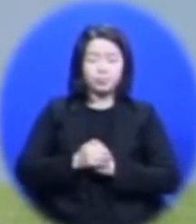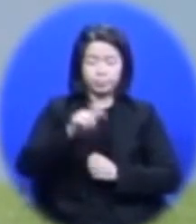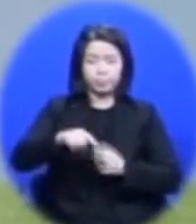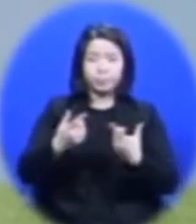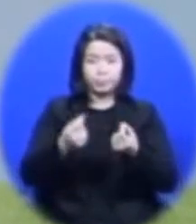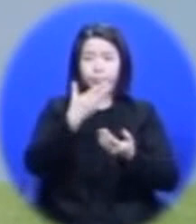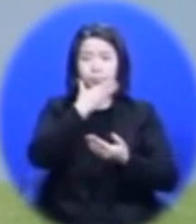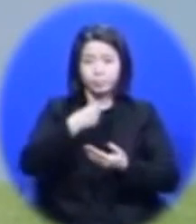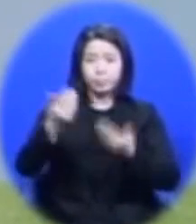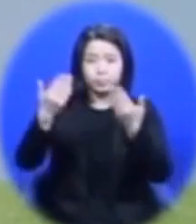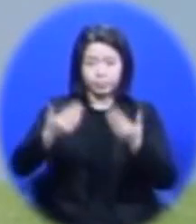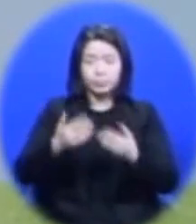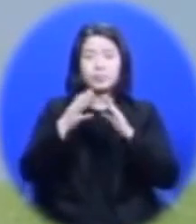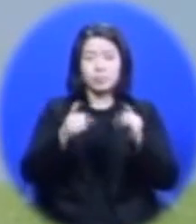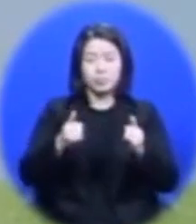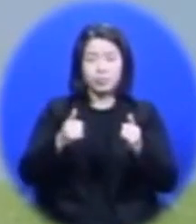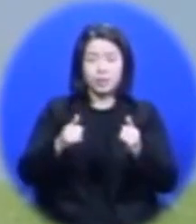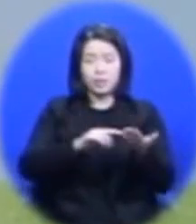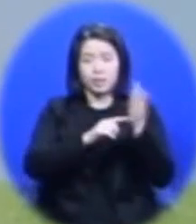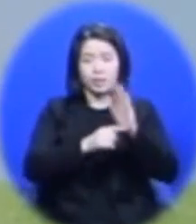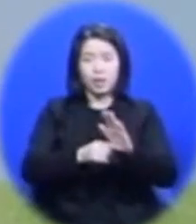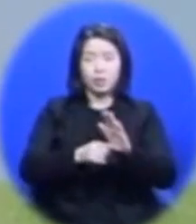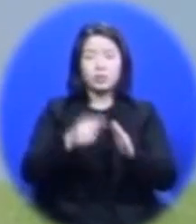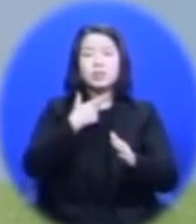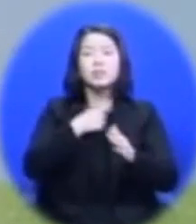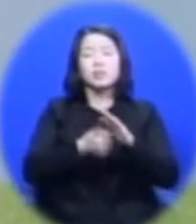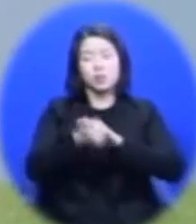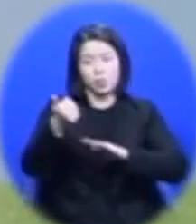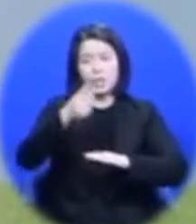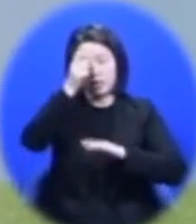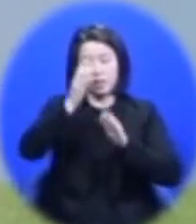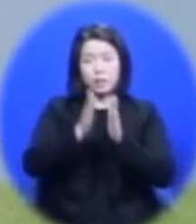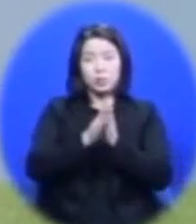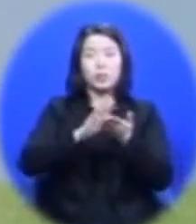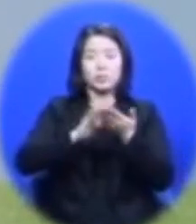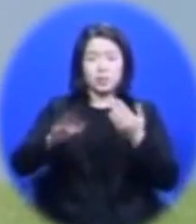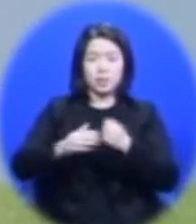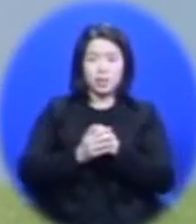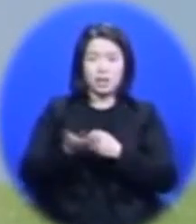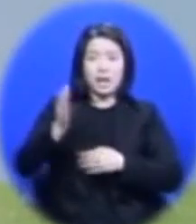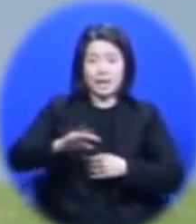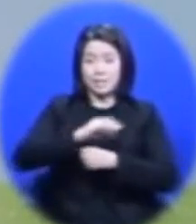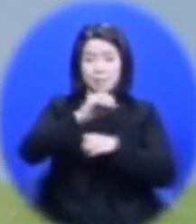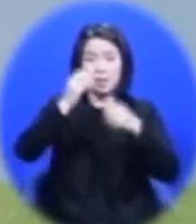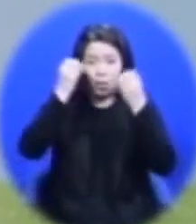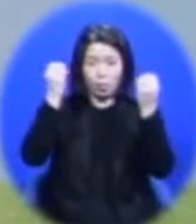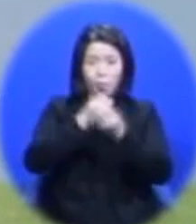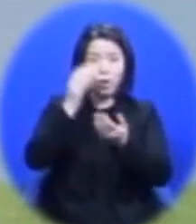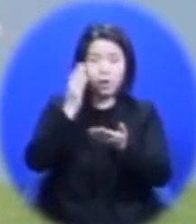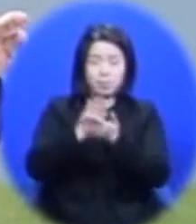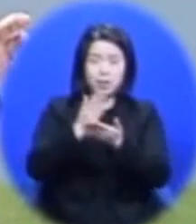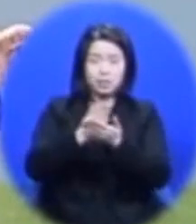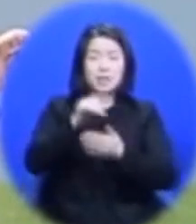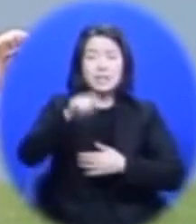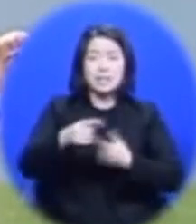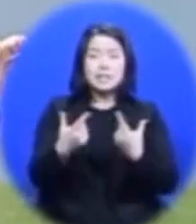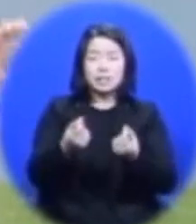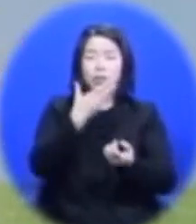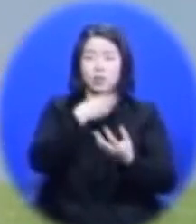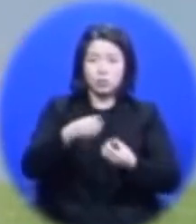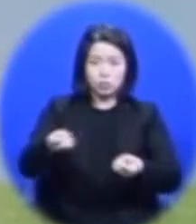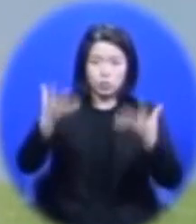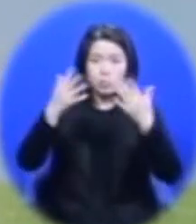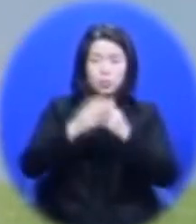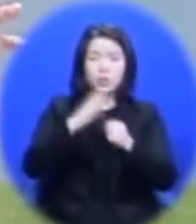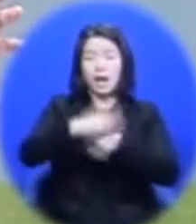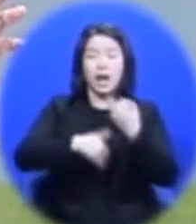이런 복을 받은 사람에게 나오는 소원의 기도죠. 그러나 여러분, 오해하지 말 것은 그런 축복은,